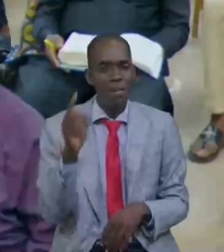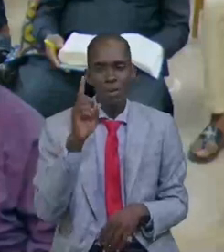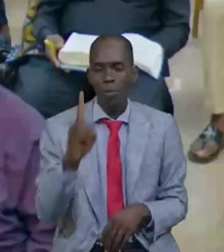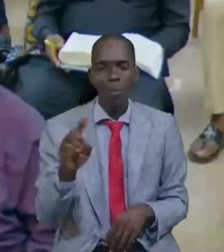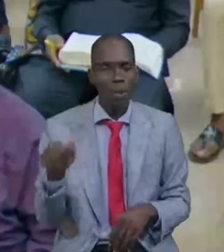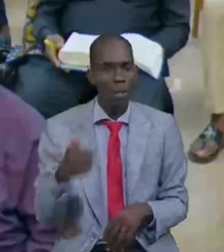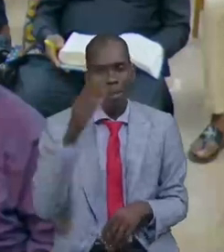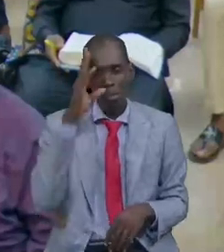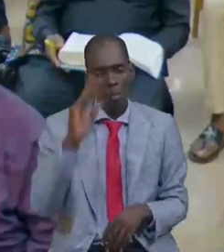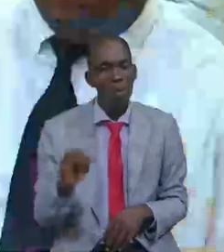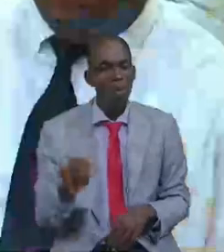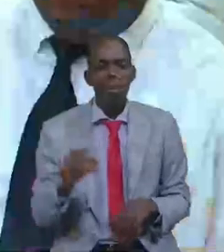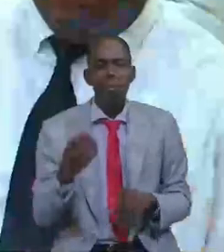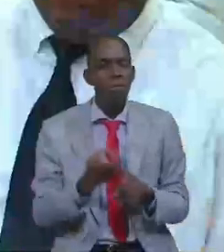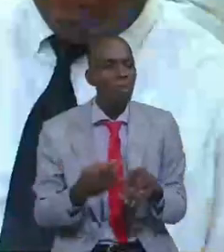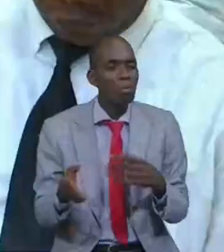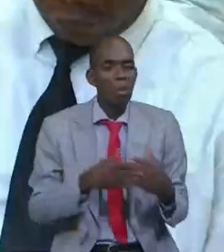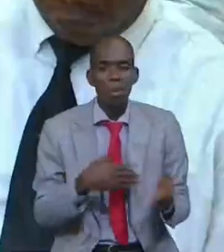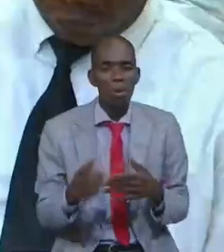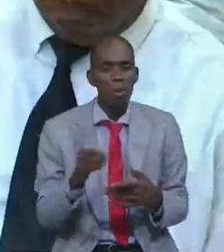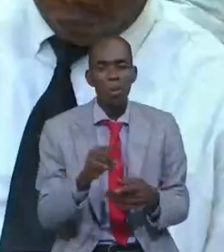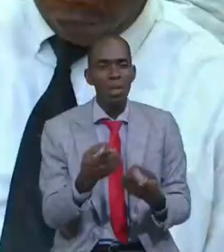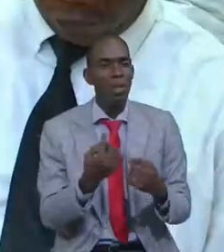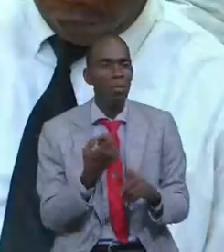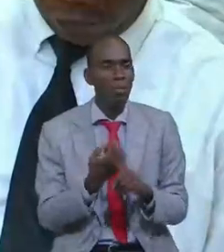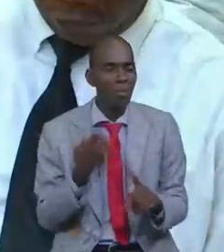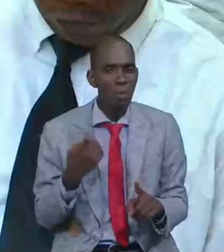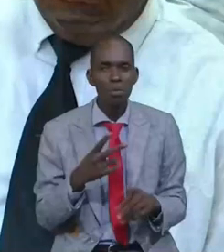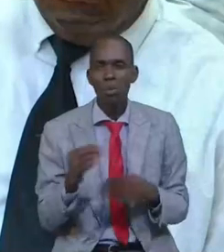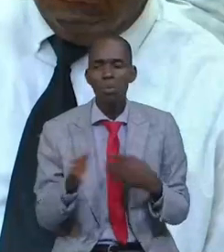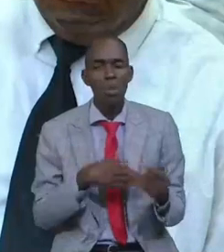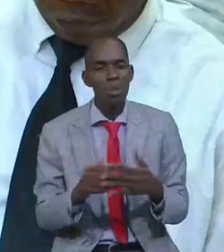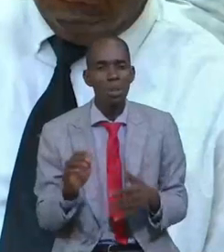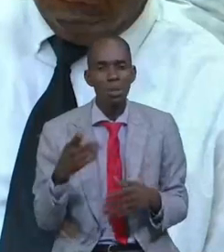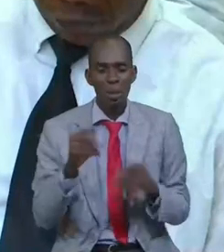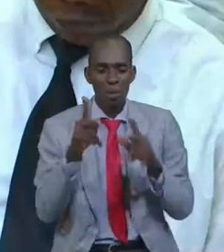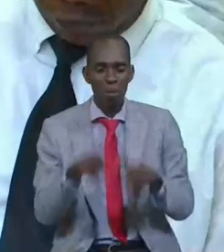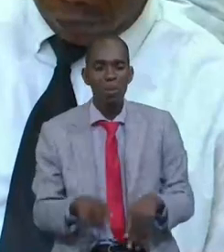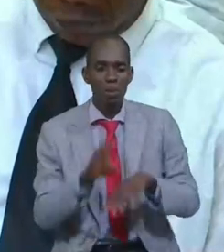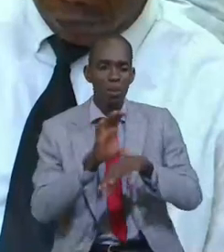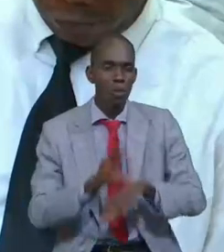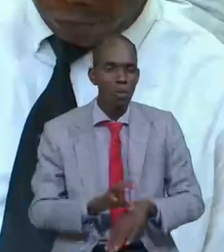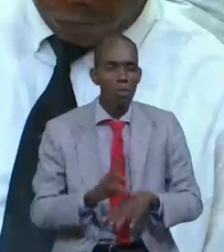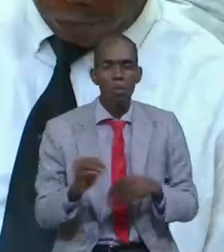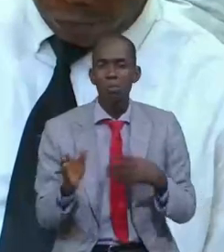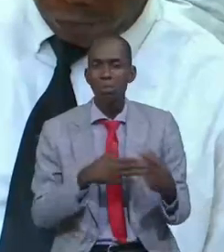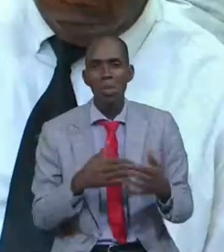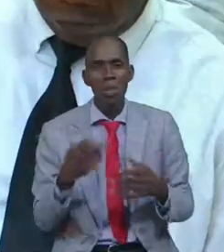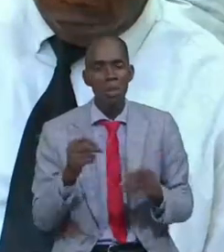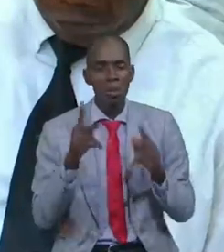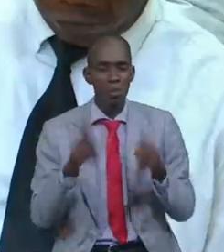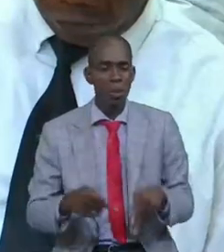de tous les niveaux, quelle que soit la culture, tout homme, quelle que soit la religion, tout